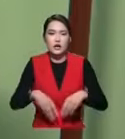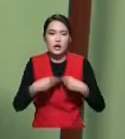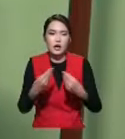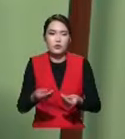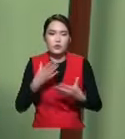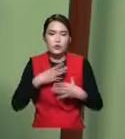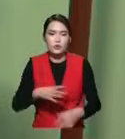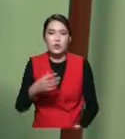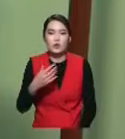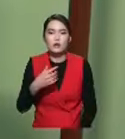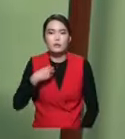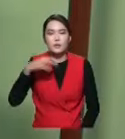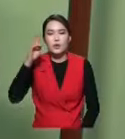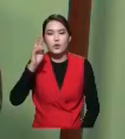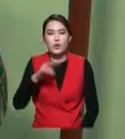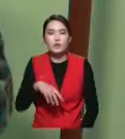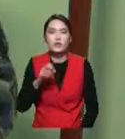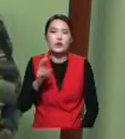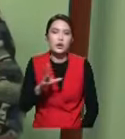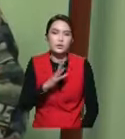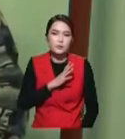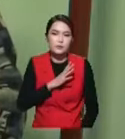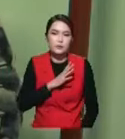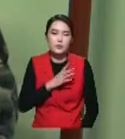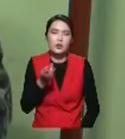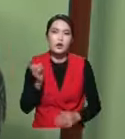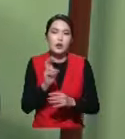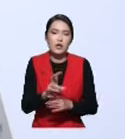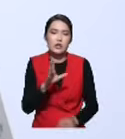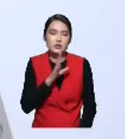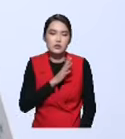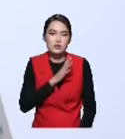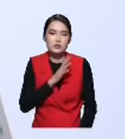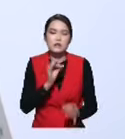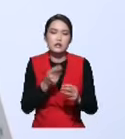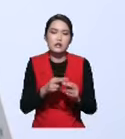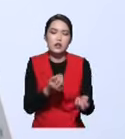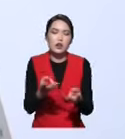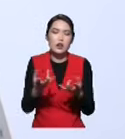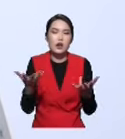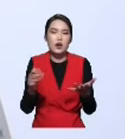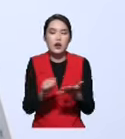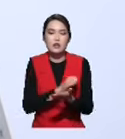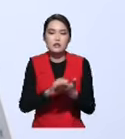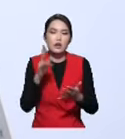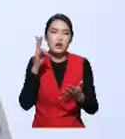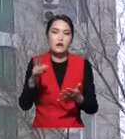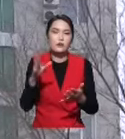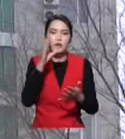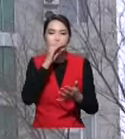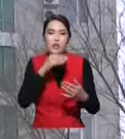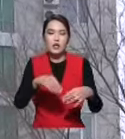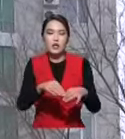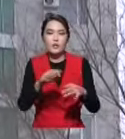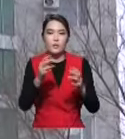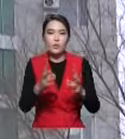в ЕГО. Я говорю, я не знаю, как заходить в ЕГО. Покажи мне документы. К слову, никаких документов на квартиры люди так и не получили.